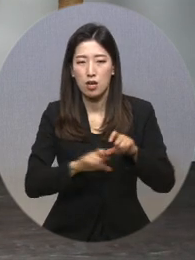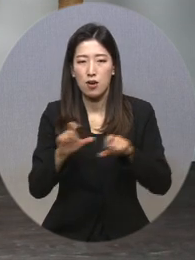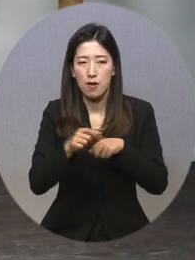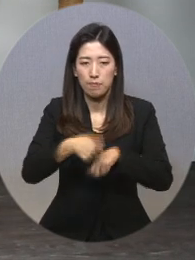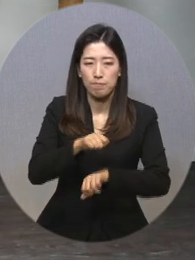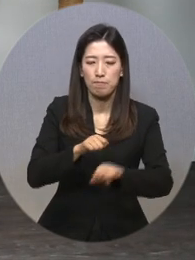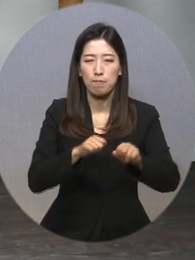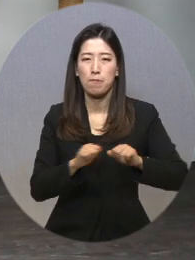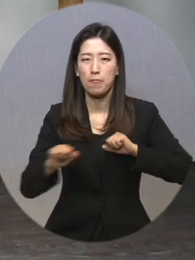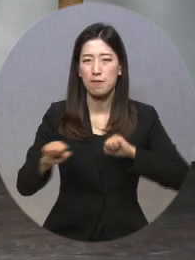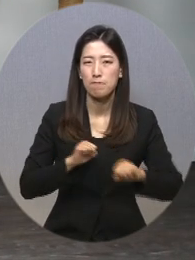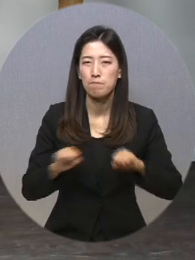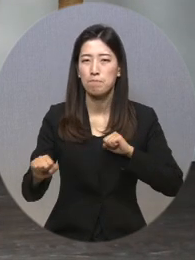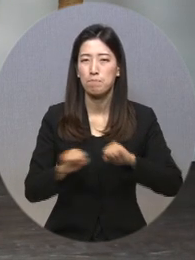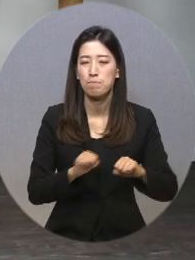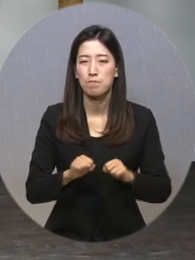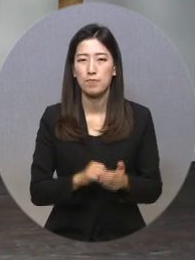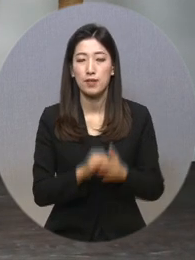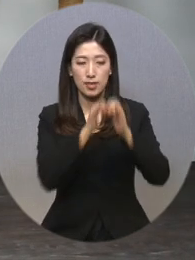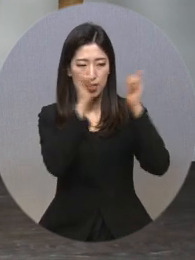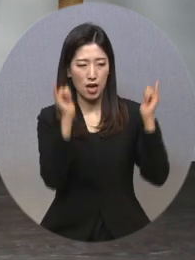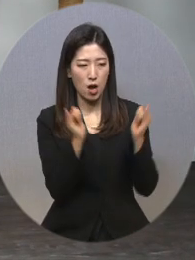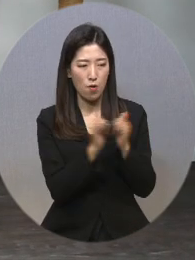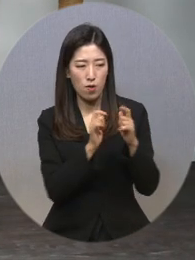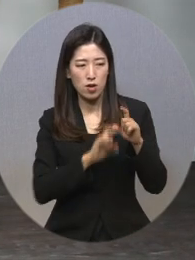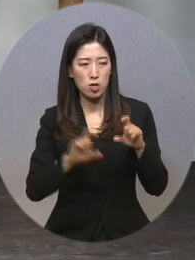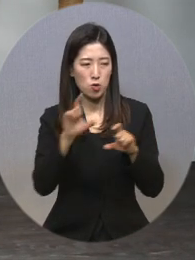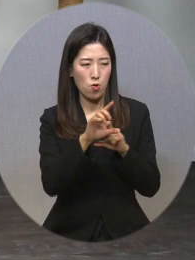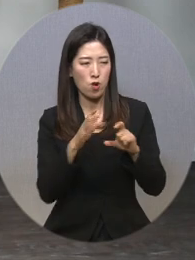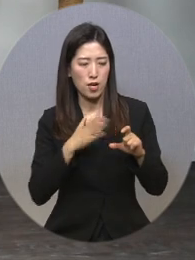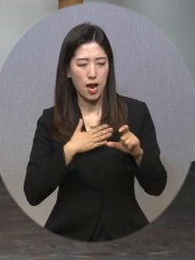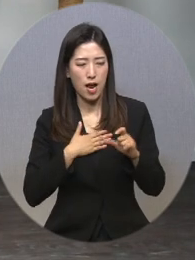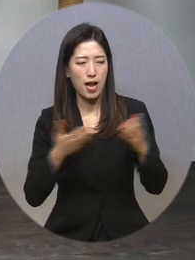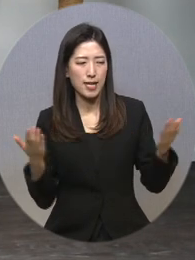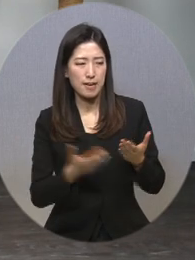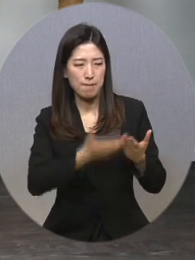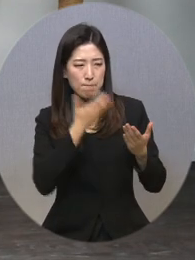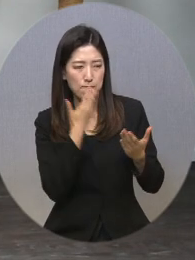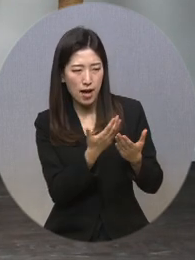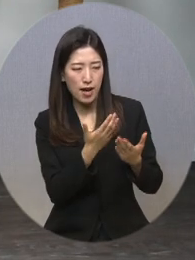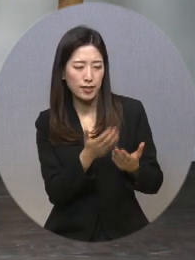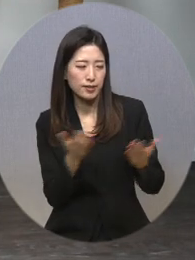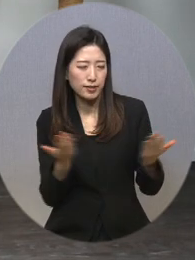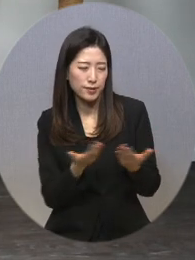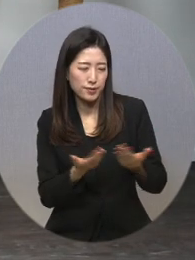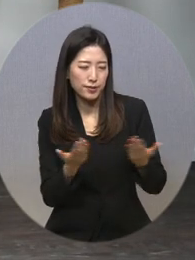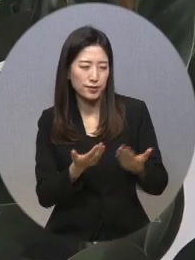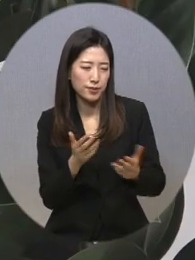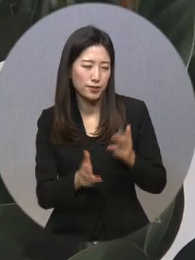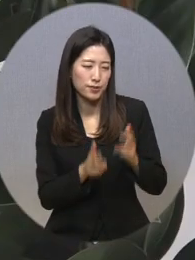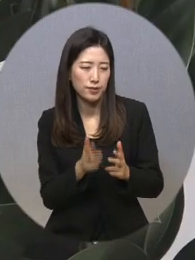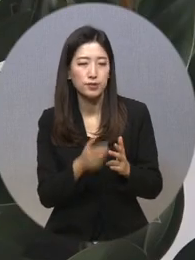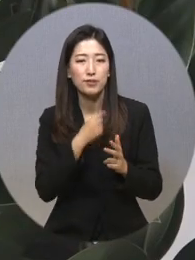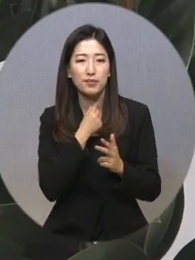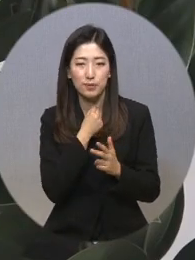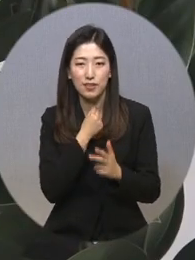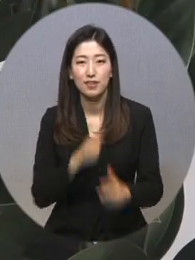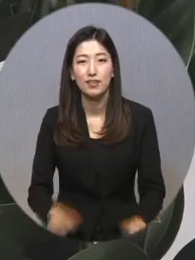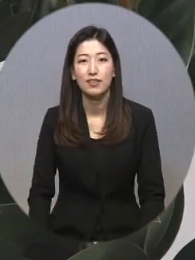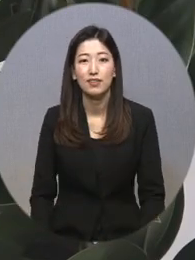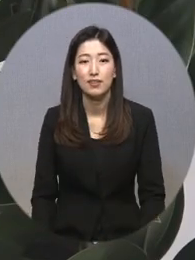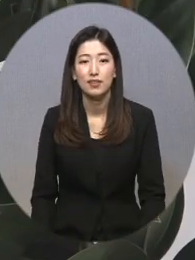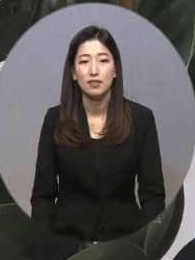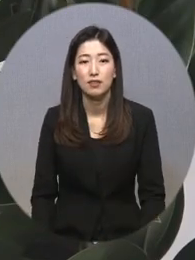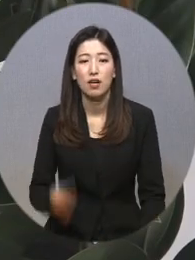능동적으로 개척해 가고 싶고 우리 사회의 주체가 되고자 하는 마음을 갖고 계신 분들입니다. 하지만